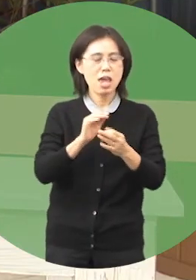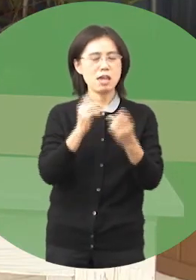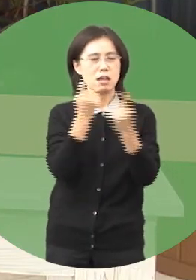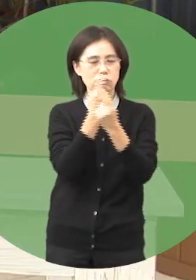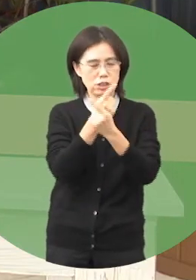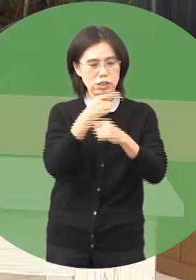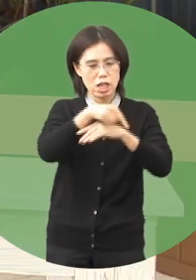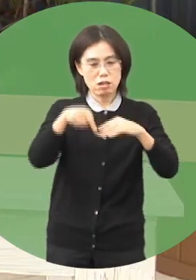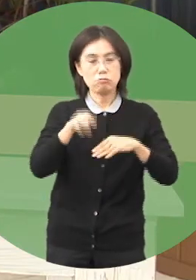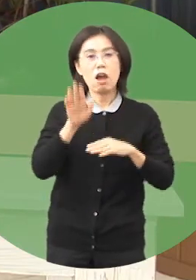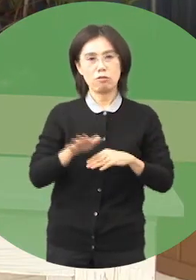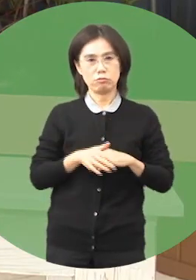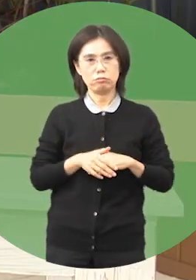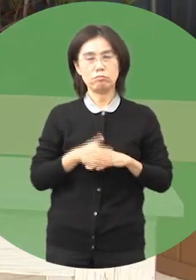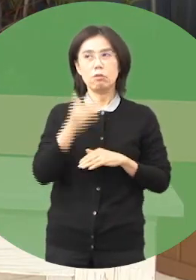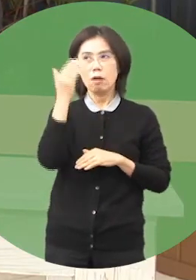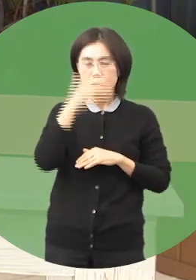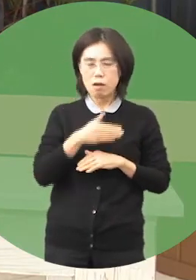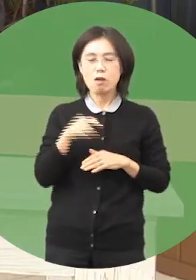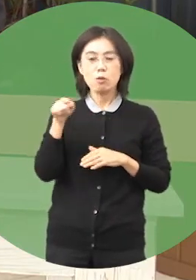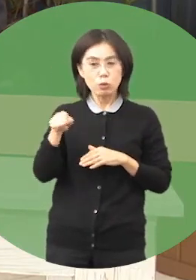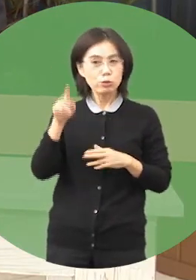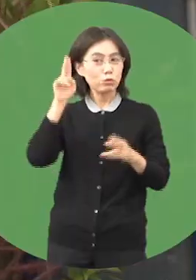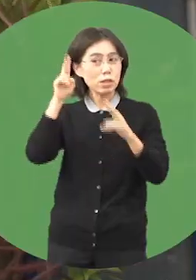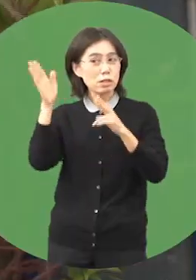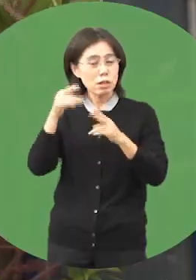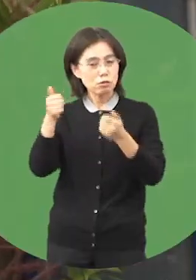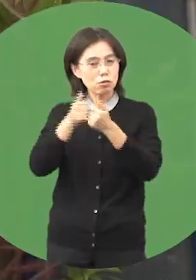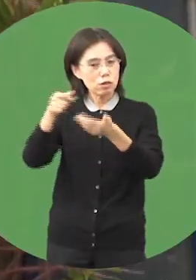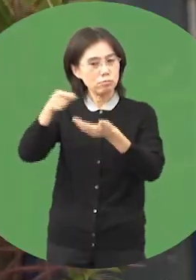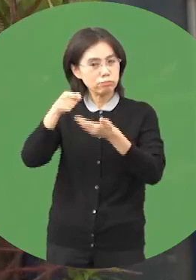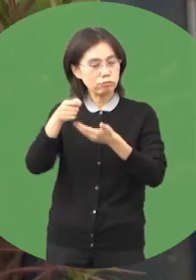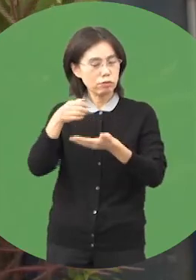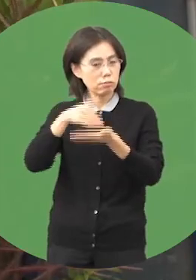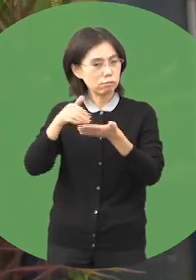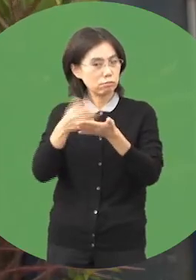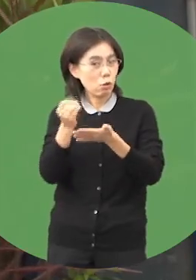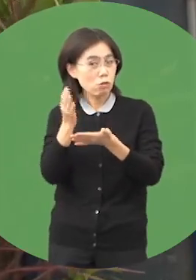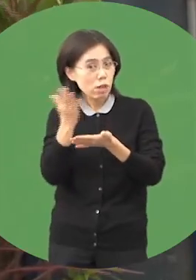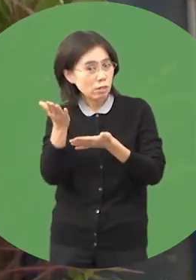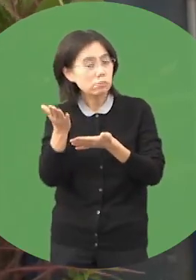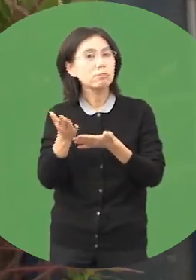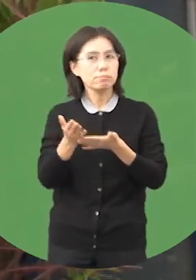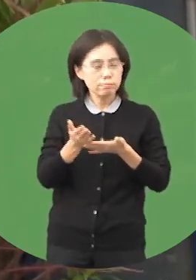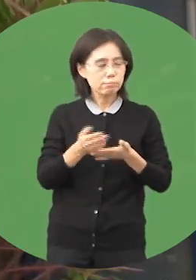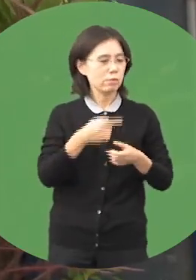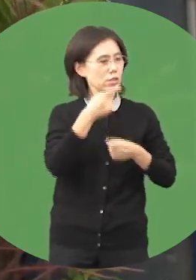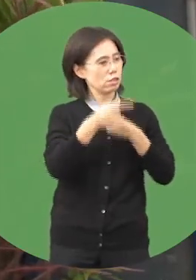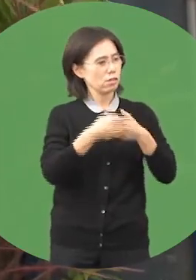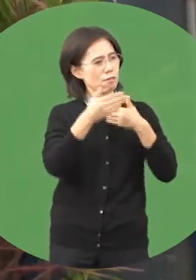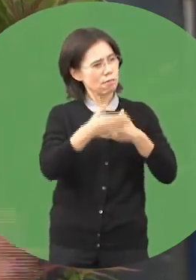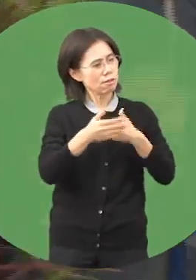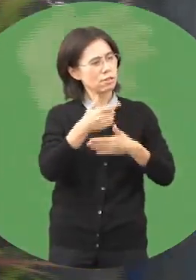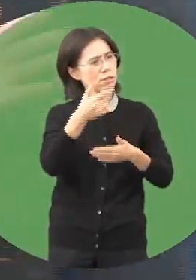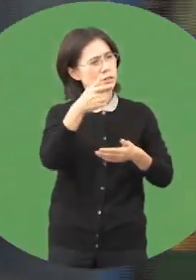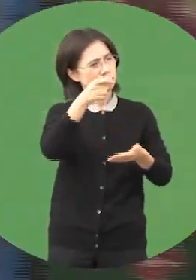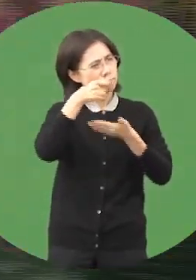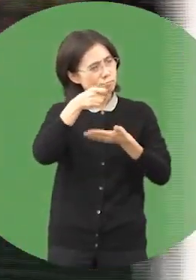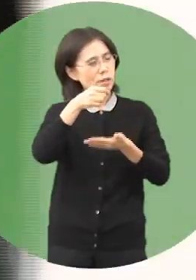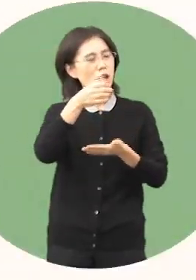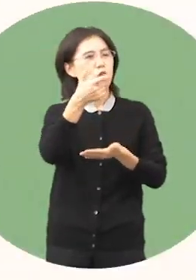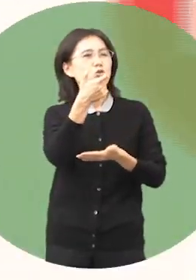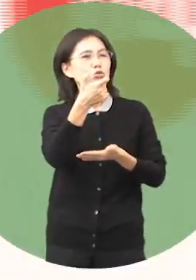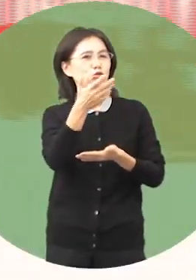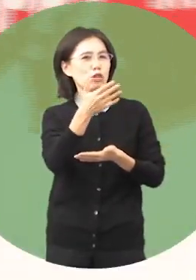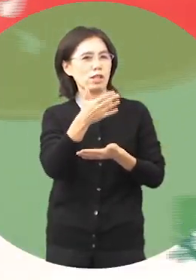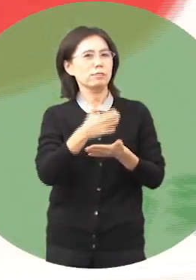業からの相談はどれぐらいありますか。 はい、年間でおよそ60社の相談がありまして、こちらのお店